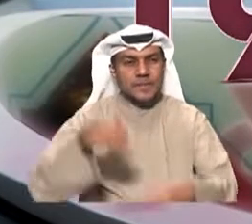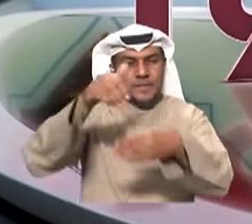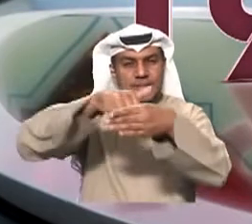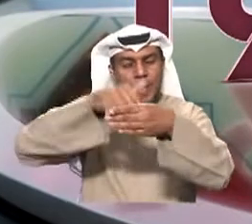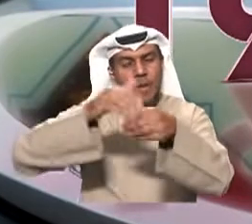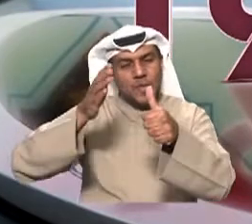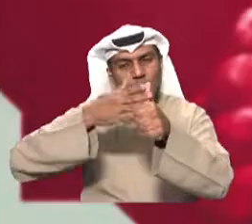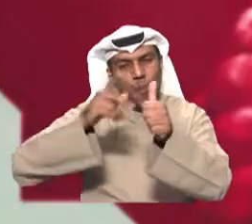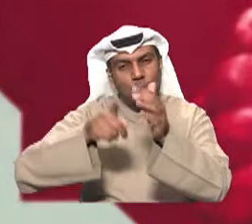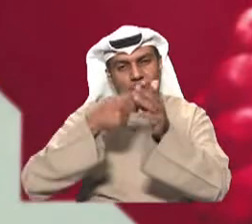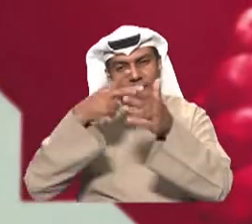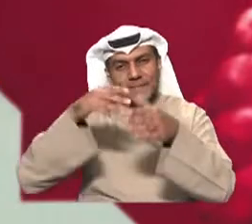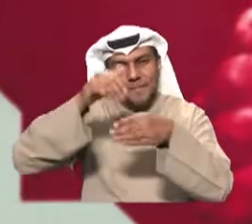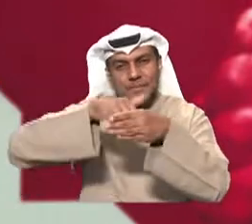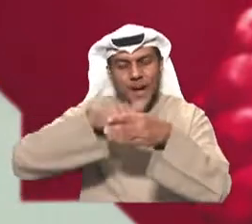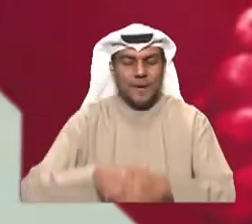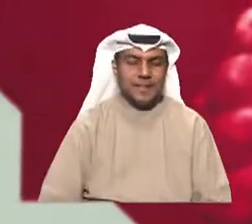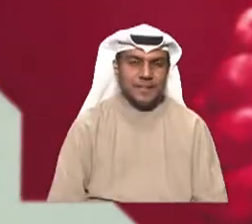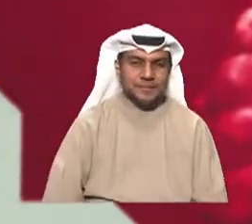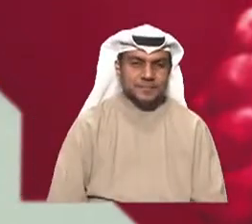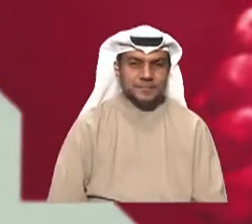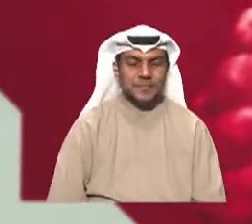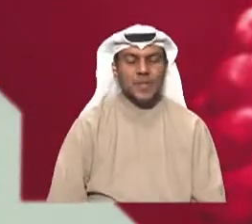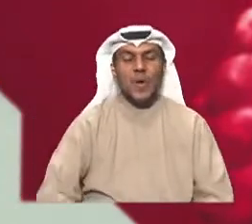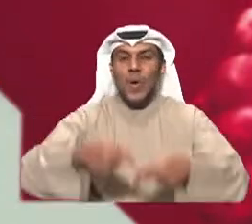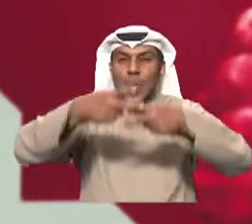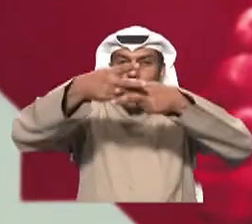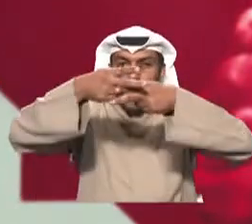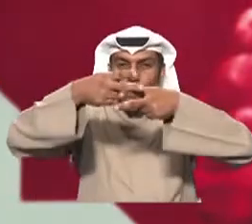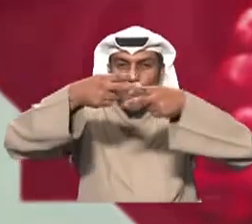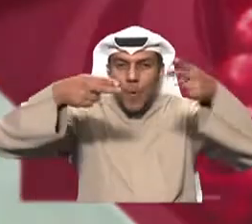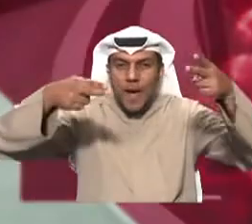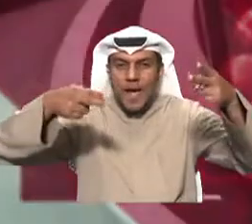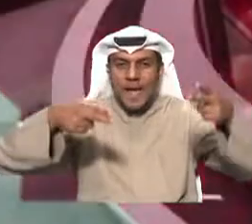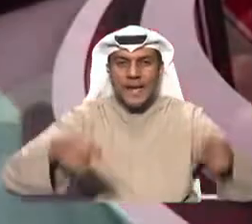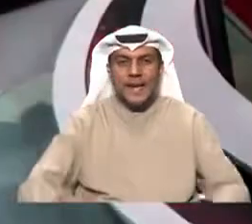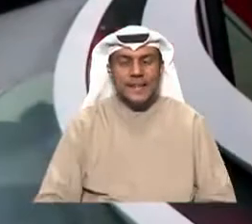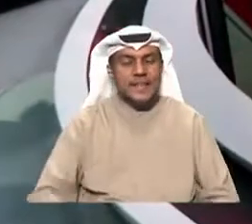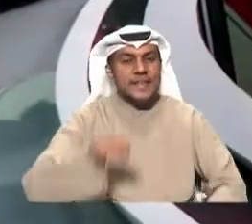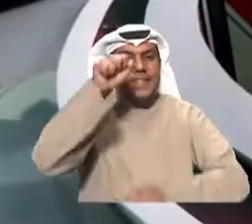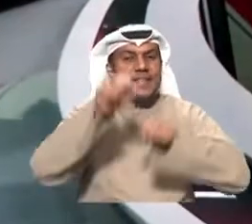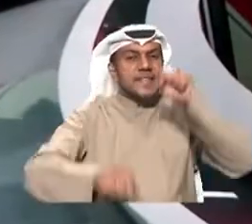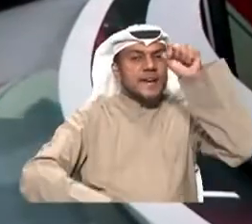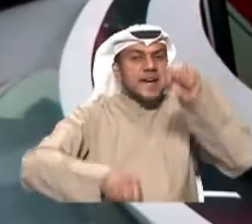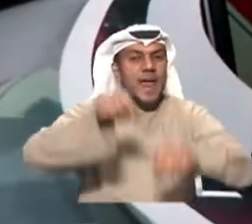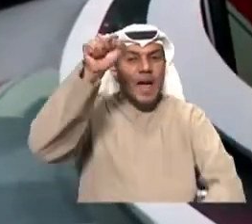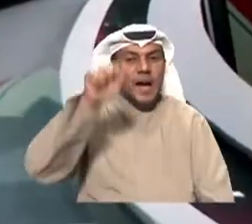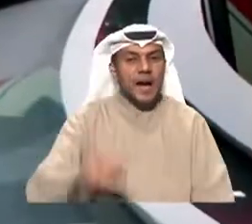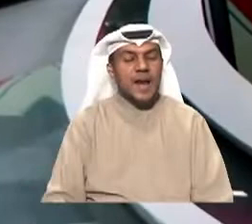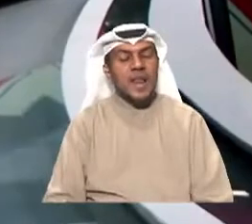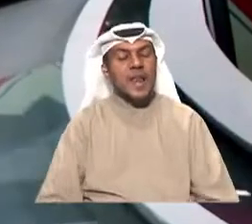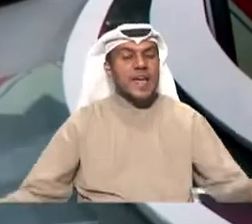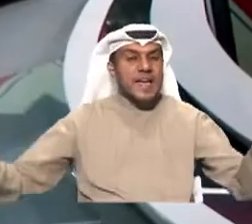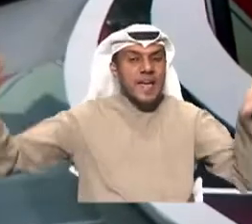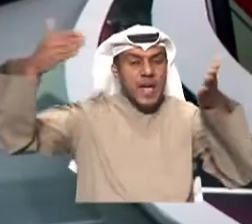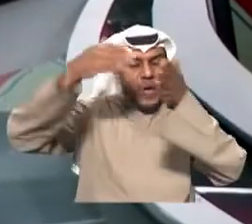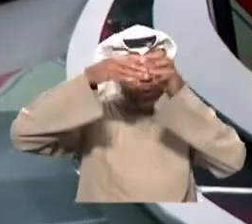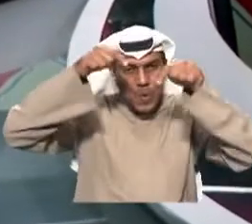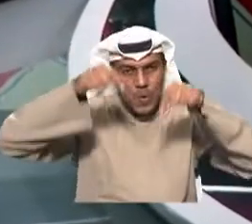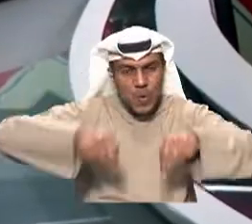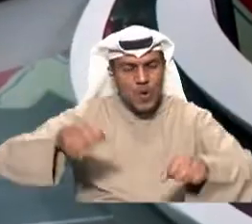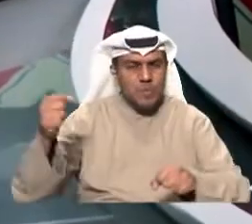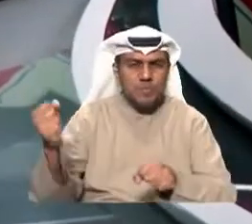23 من يناير عام 1963. الكويت منذ فجر الاستقلال حتى اليوم أنجزت الكثير على طريق